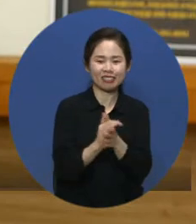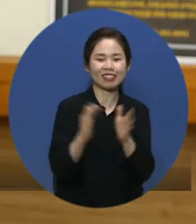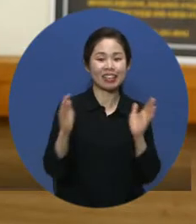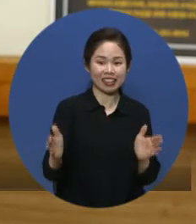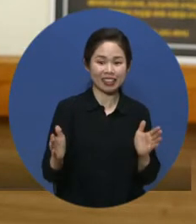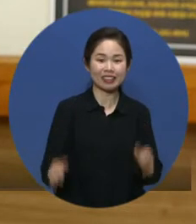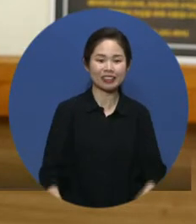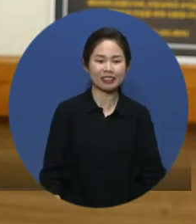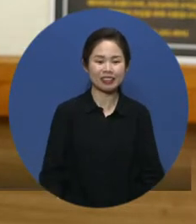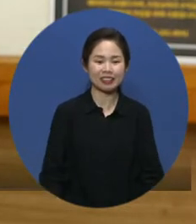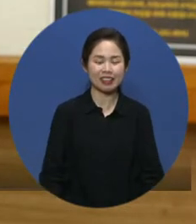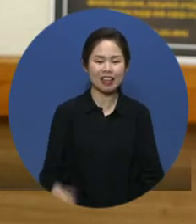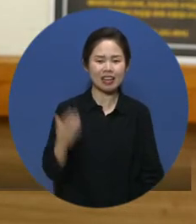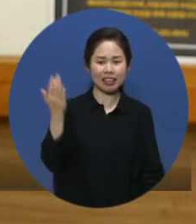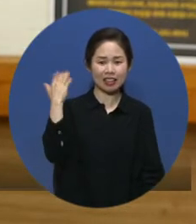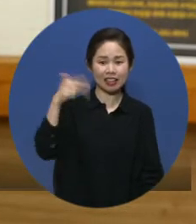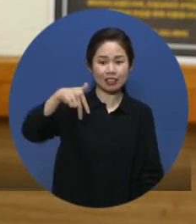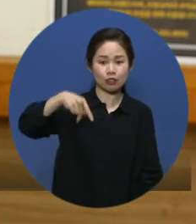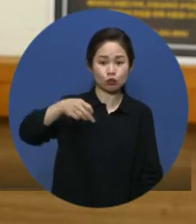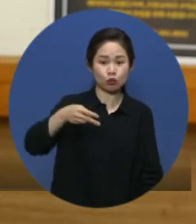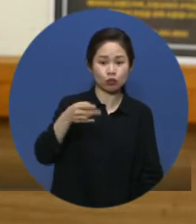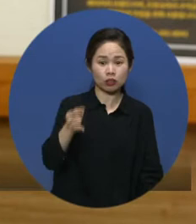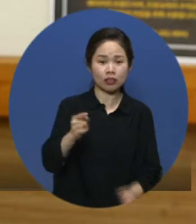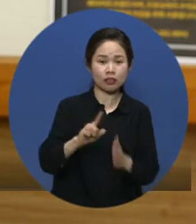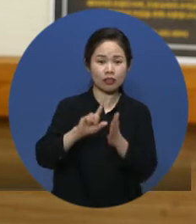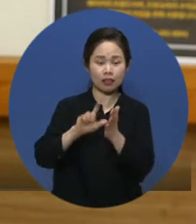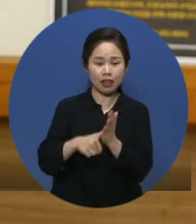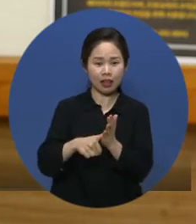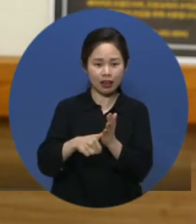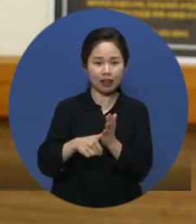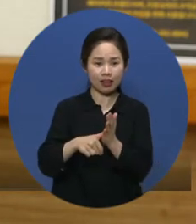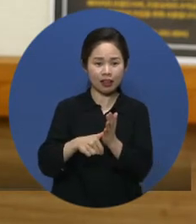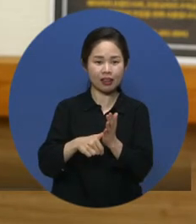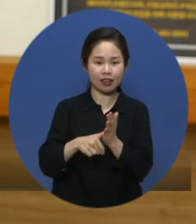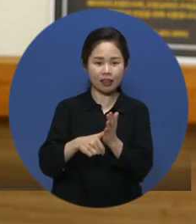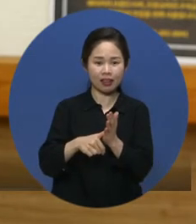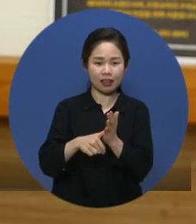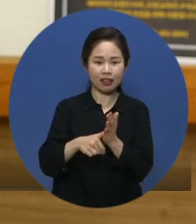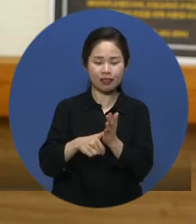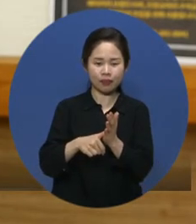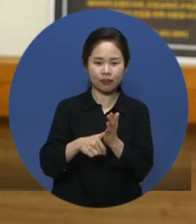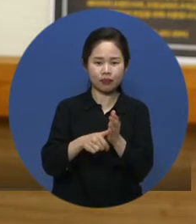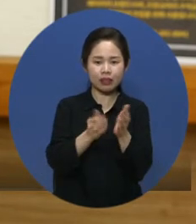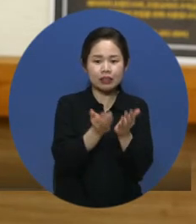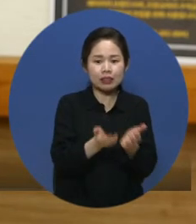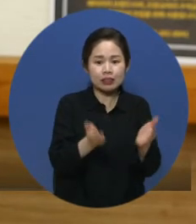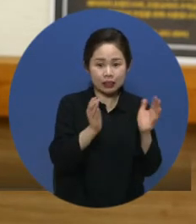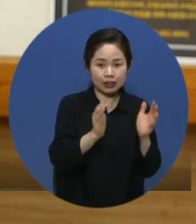그래서 중세 시대에는 그런 그릇 대용으로 음식을 담는